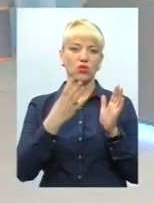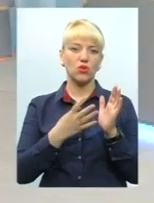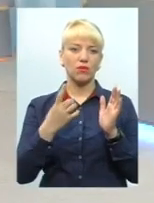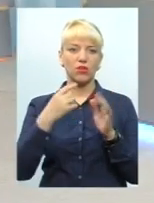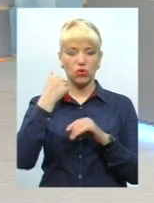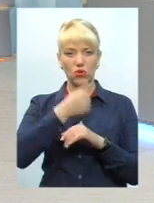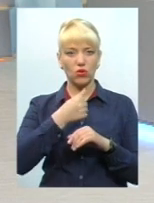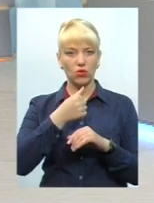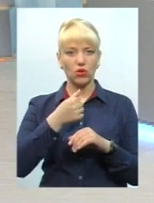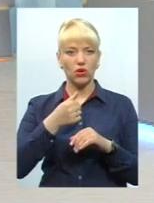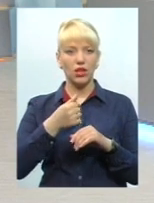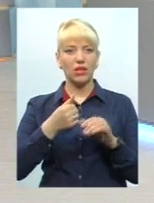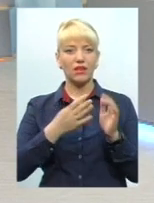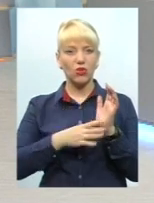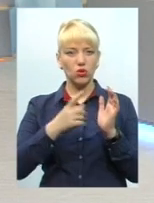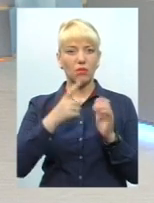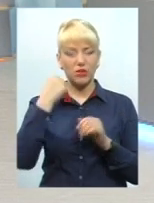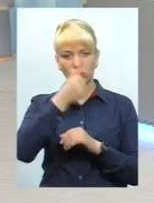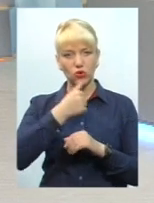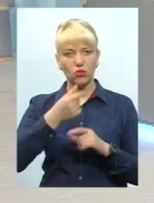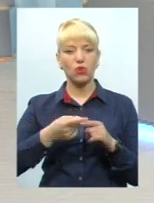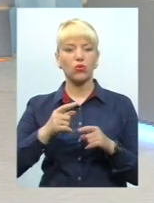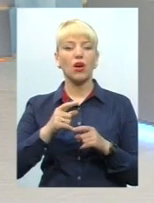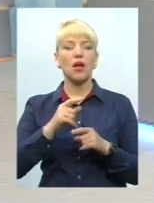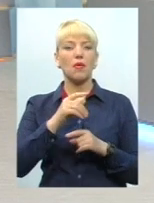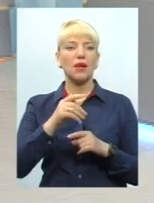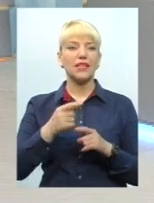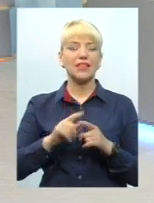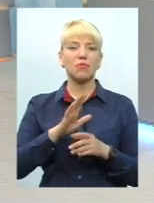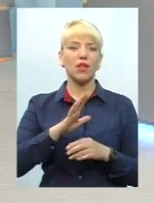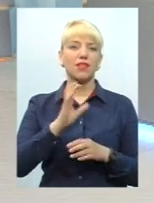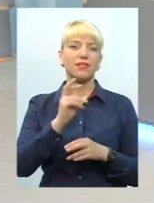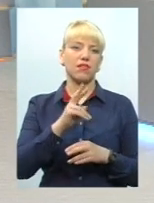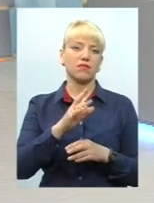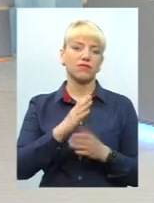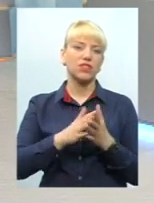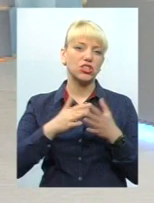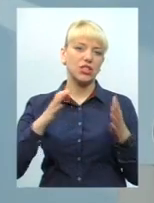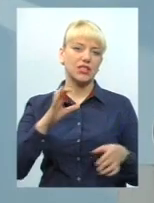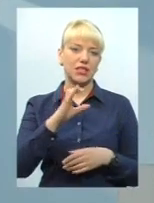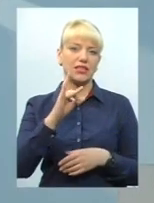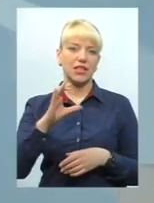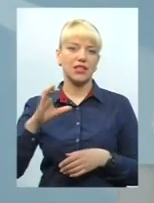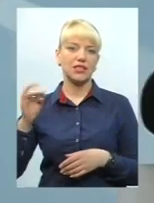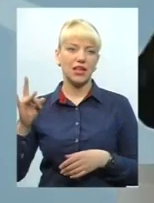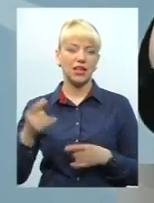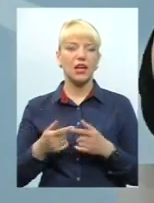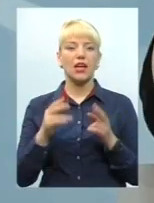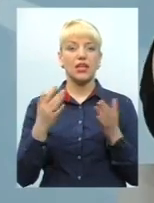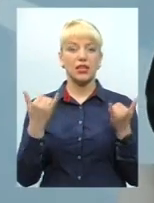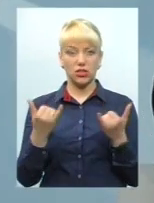Москви. Колонія оцієї величезної імперії СРСР. І тому, якщо ми на сьогоднішній день говоримо, що